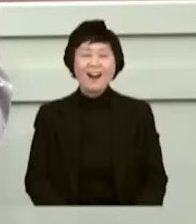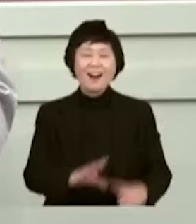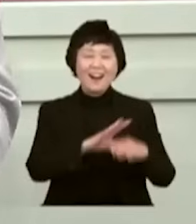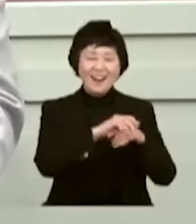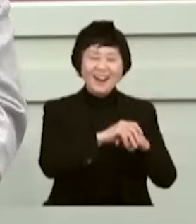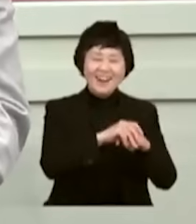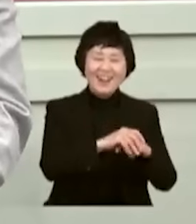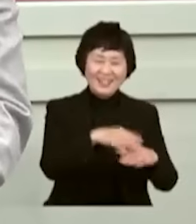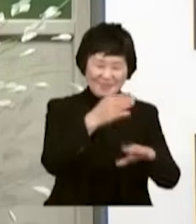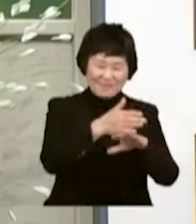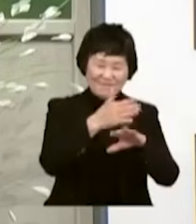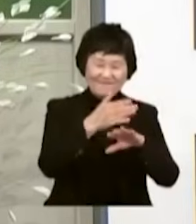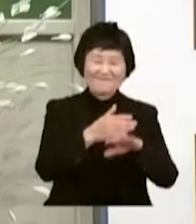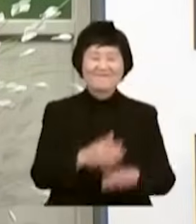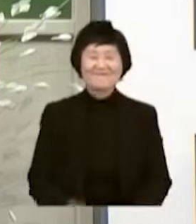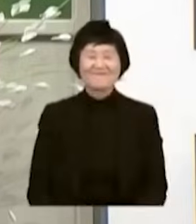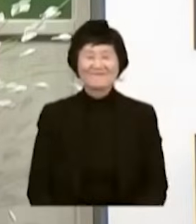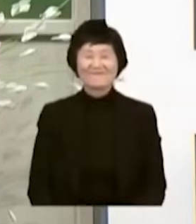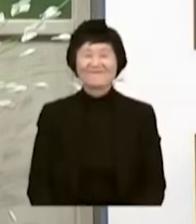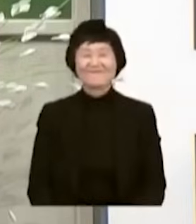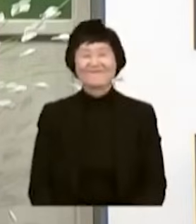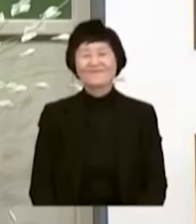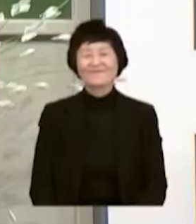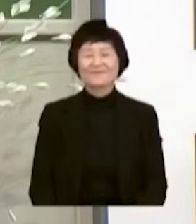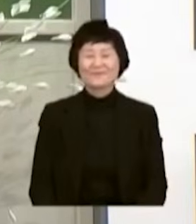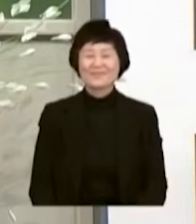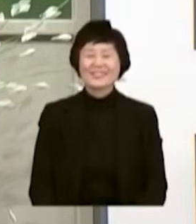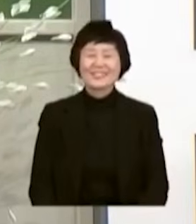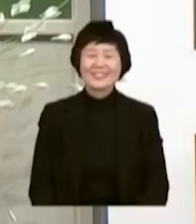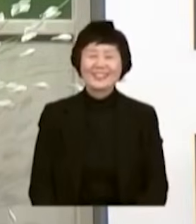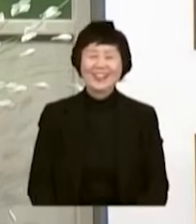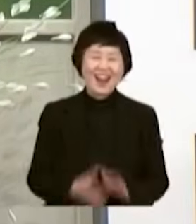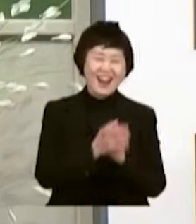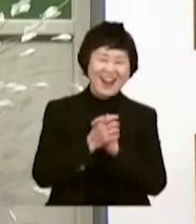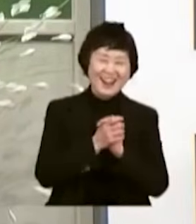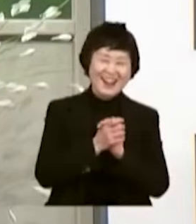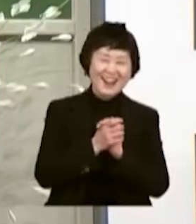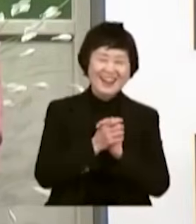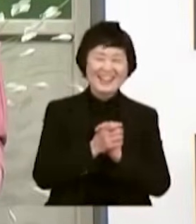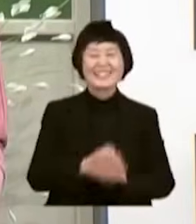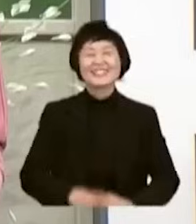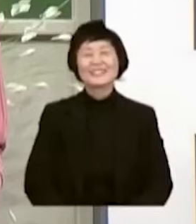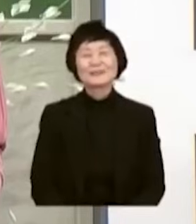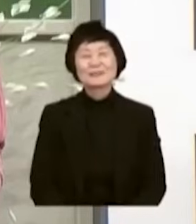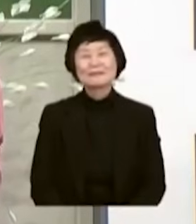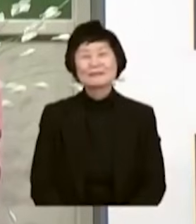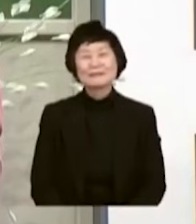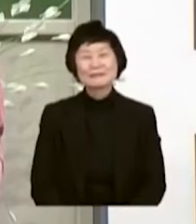아유 저 우정을 어? 저 우정을 어떻게 하냐고 옷값은 해야죠